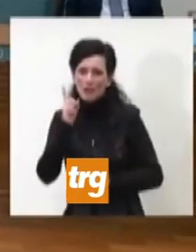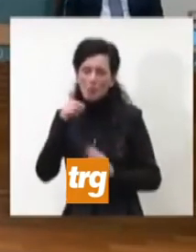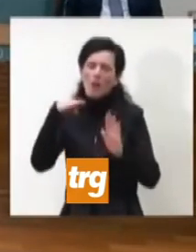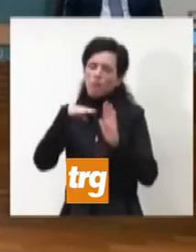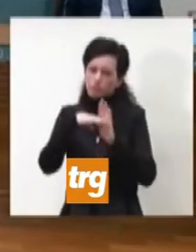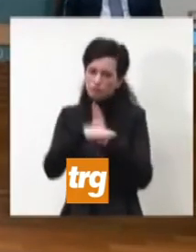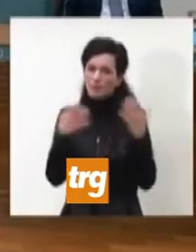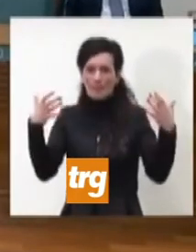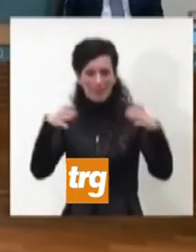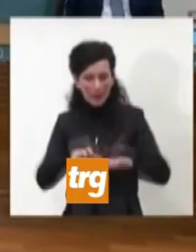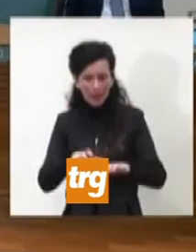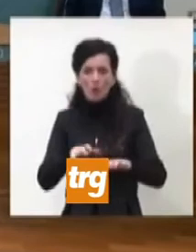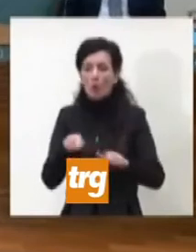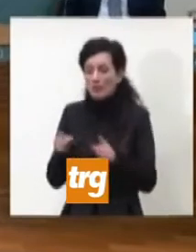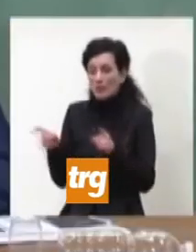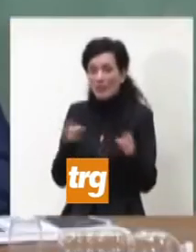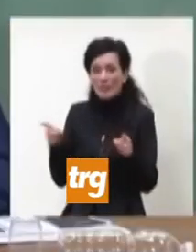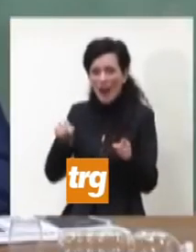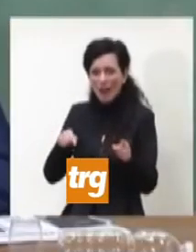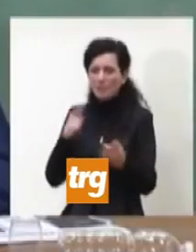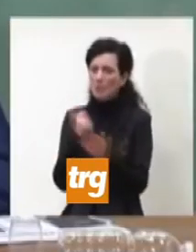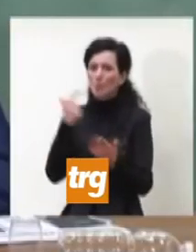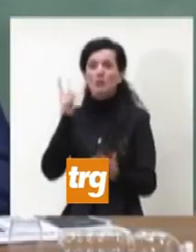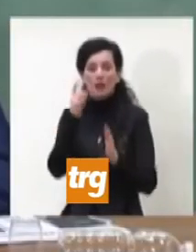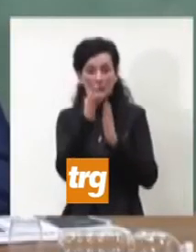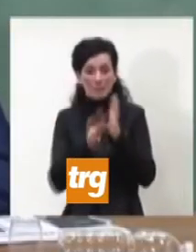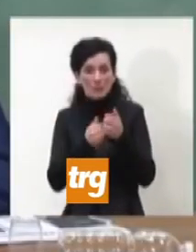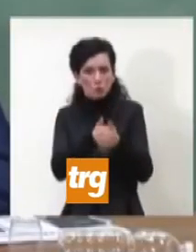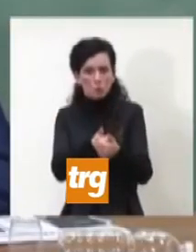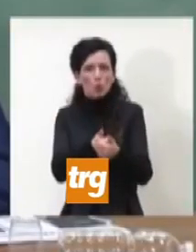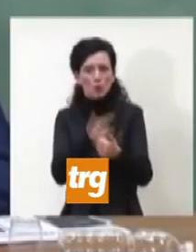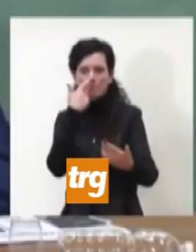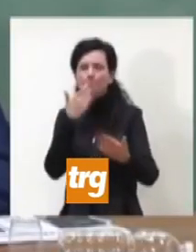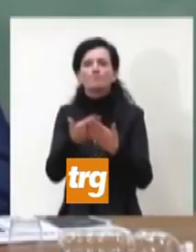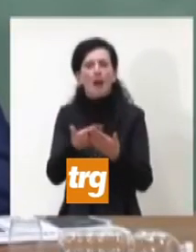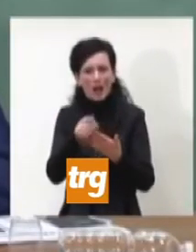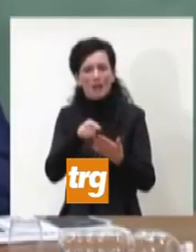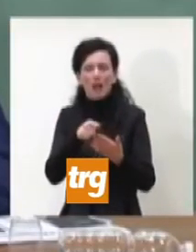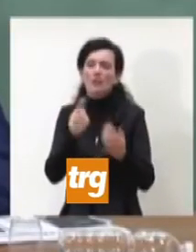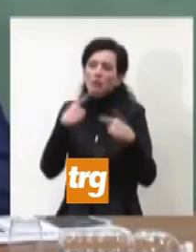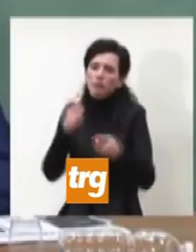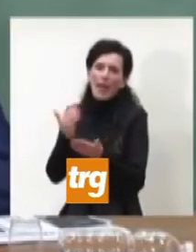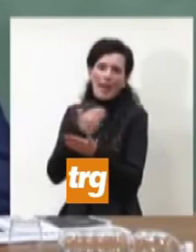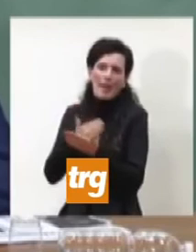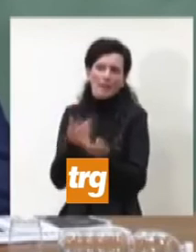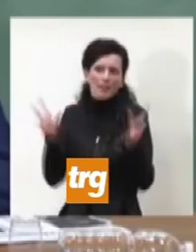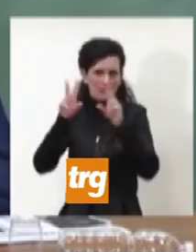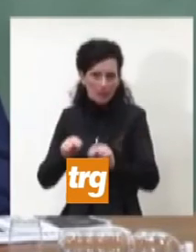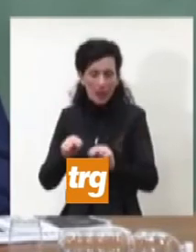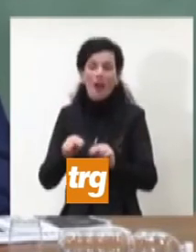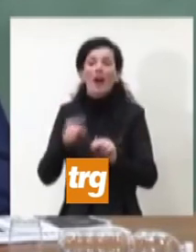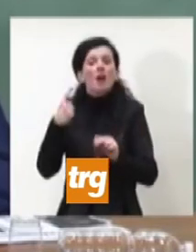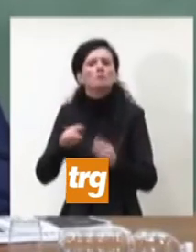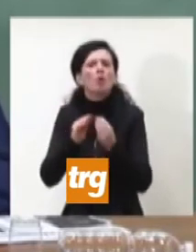prossime settimane le misure di contenimento del virus non saranno rigorosamente applicate, è assai probabile attendersi un nuovo rapido aumento del numero dei